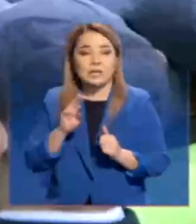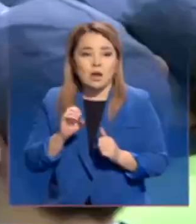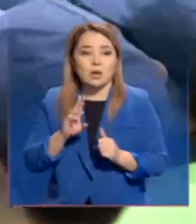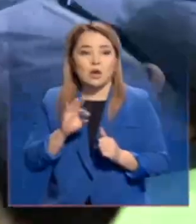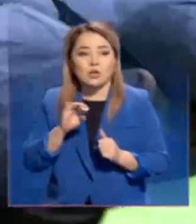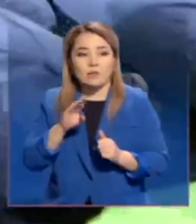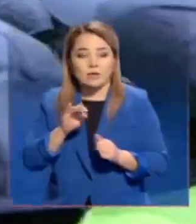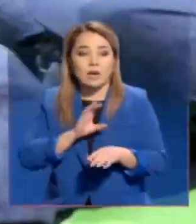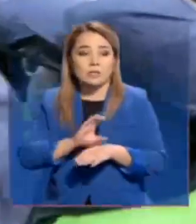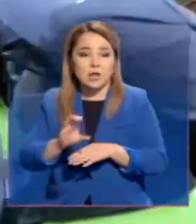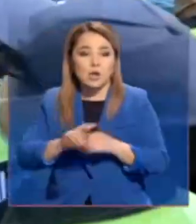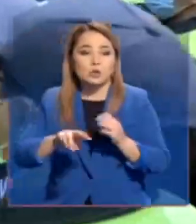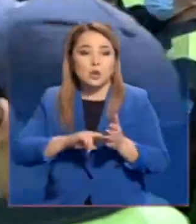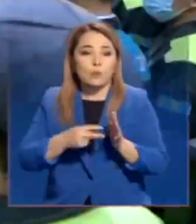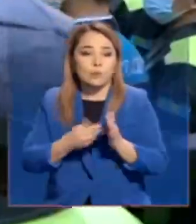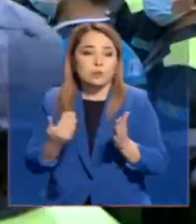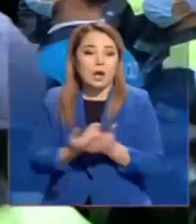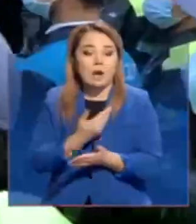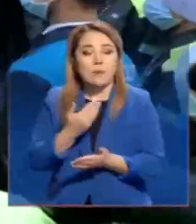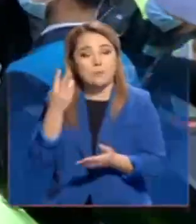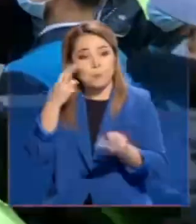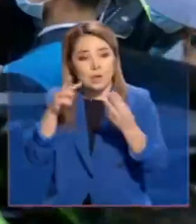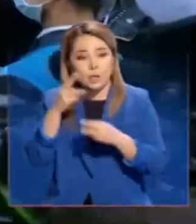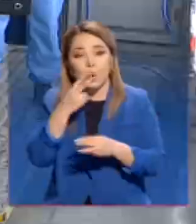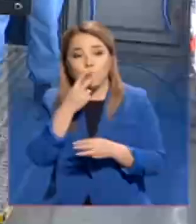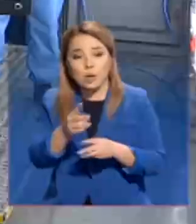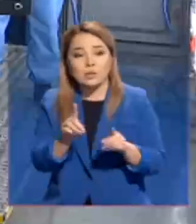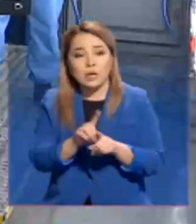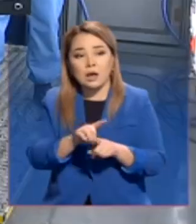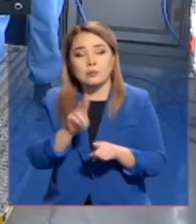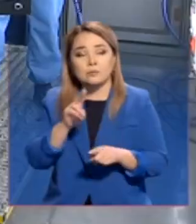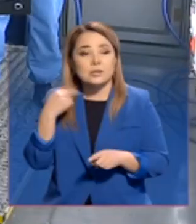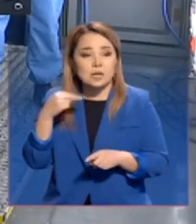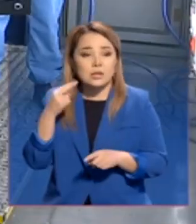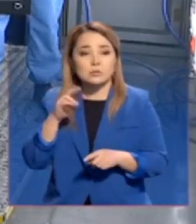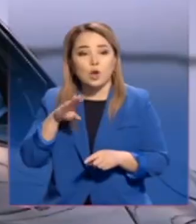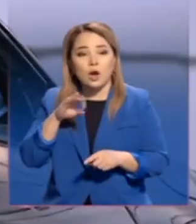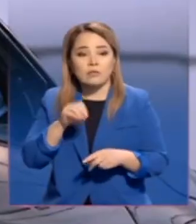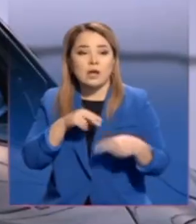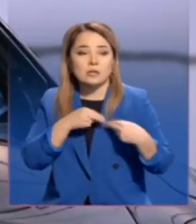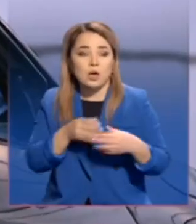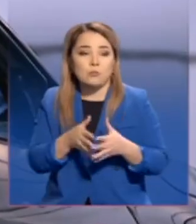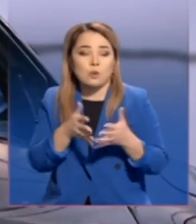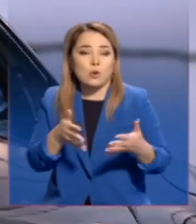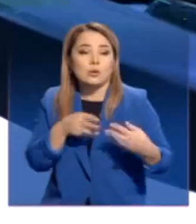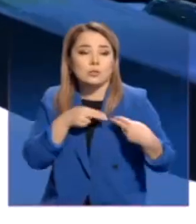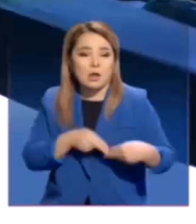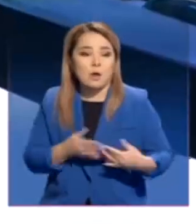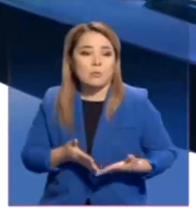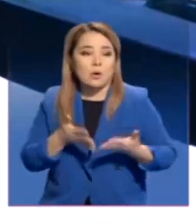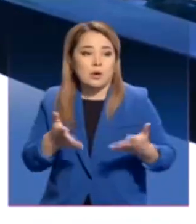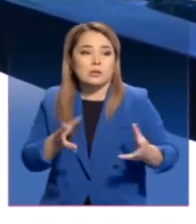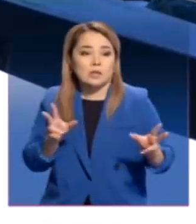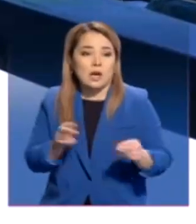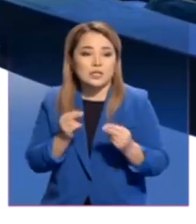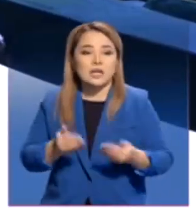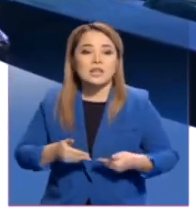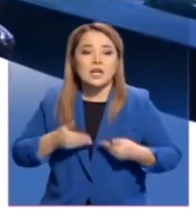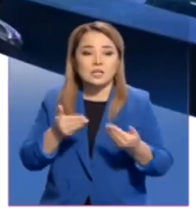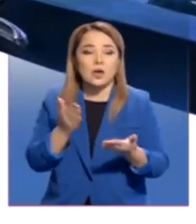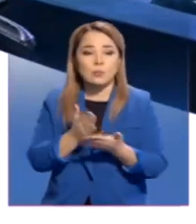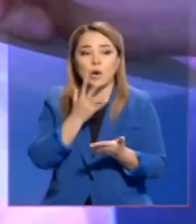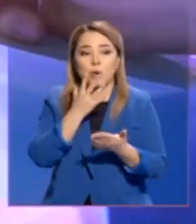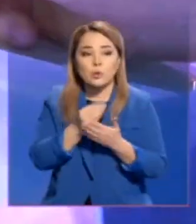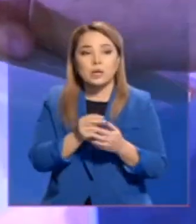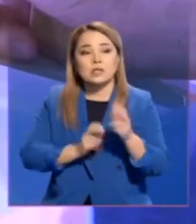тобыл өңірінде шығару көзделген. Жаңа модельді көрген соң президент Қасым Жомарт Тоқаев еңбек ұжымына табыс тіледі. Жалпы бұл зауытты